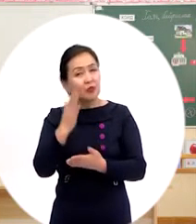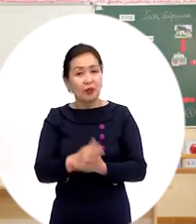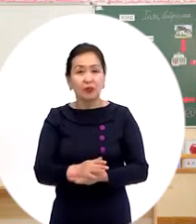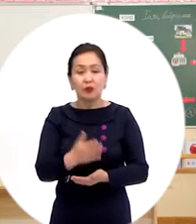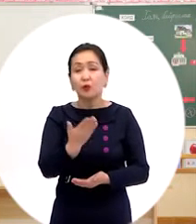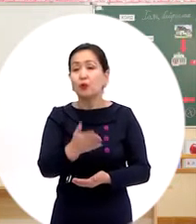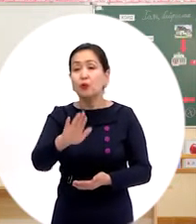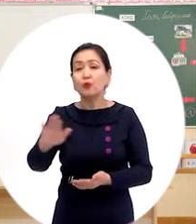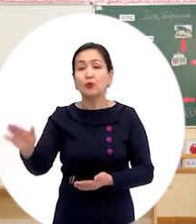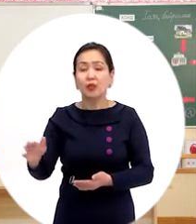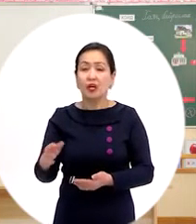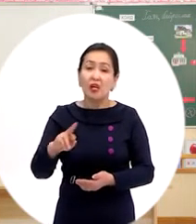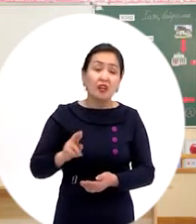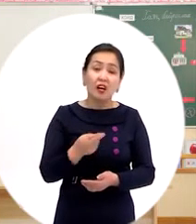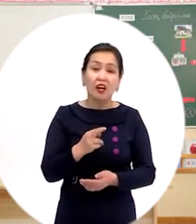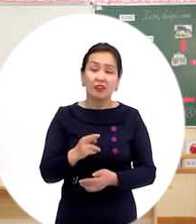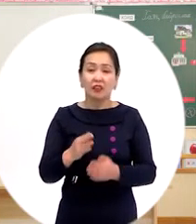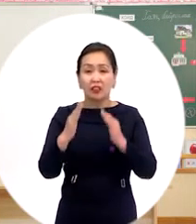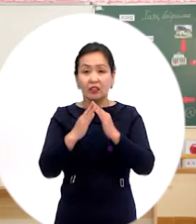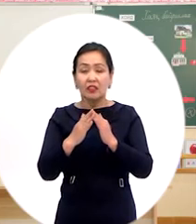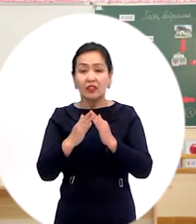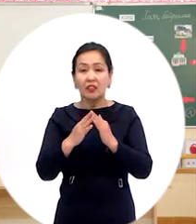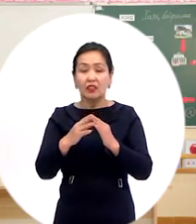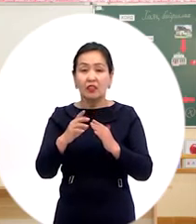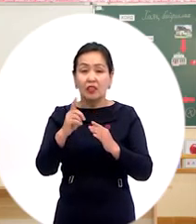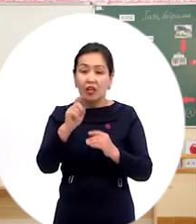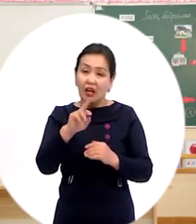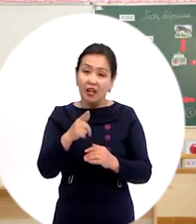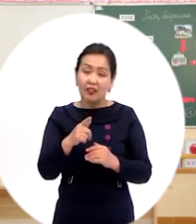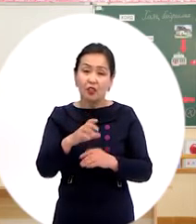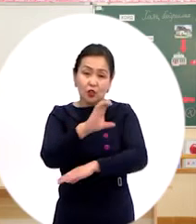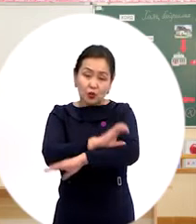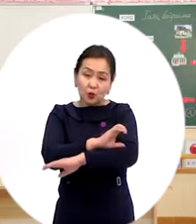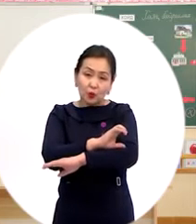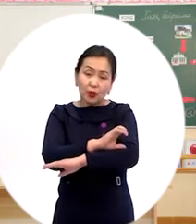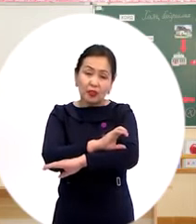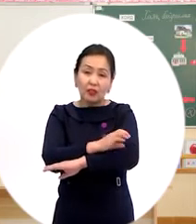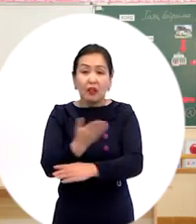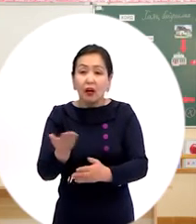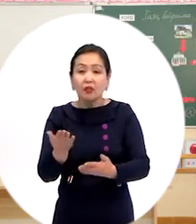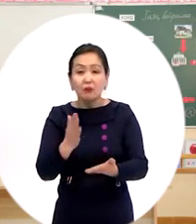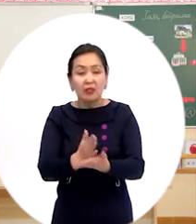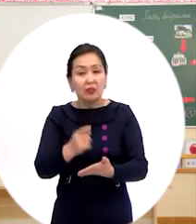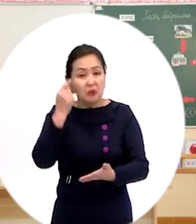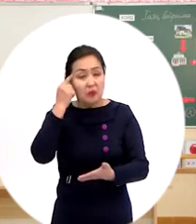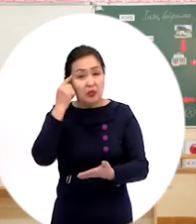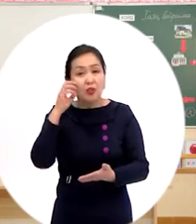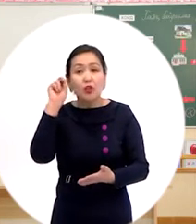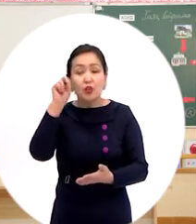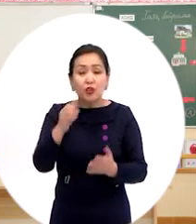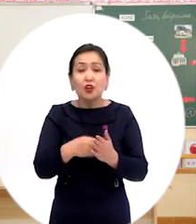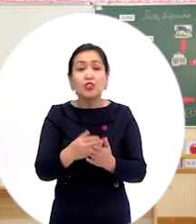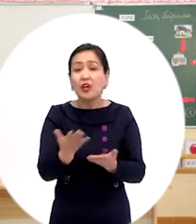Хүүхдүүдээ, яагаад гэрийн хаяг сургуулийнхаа хаяг байршлыг цээжлэх ёстой вэ?